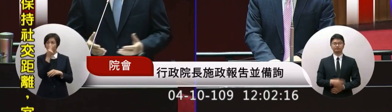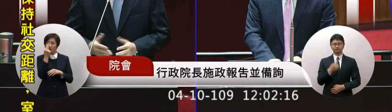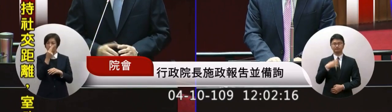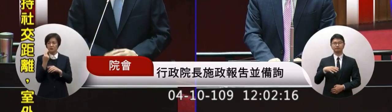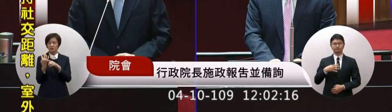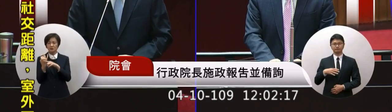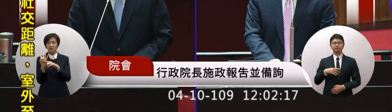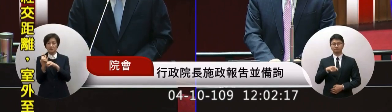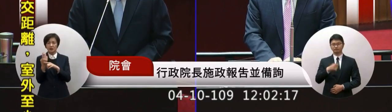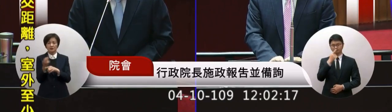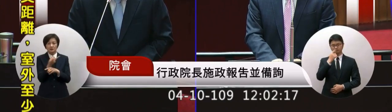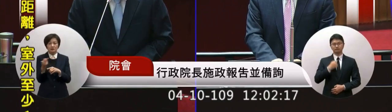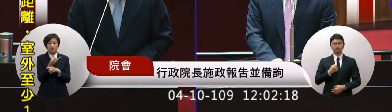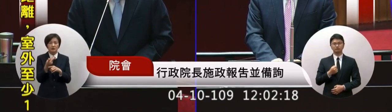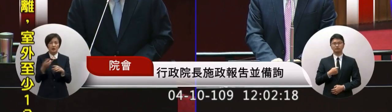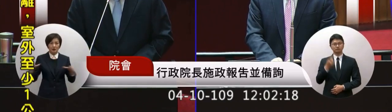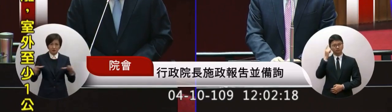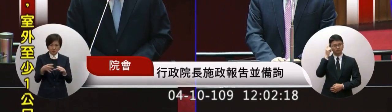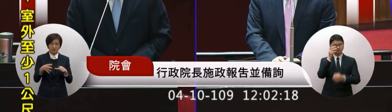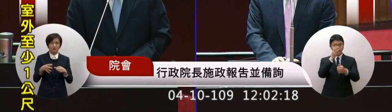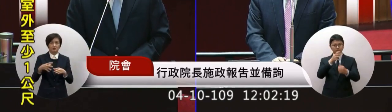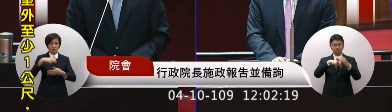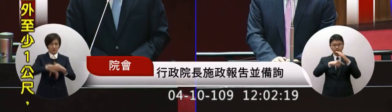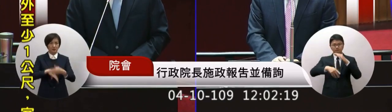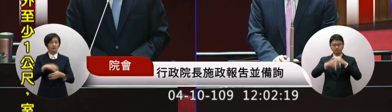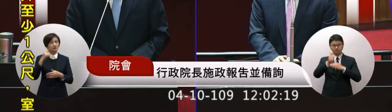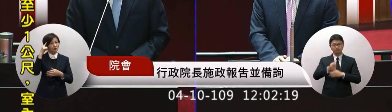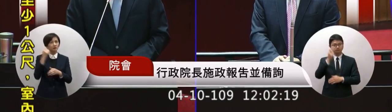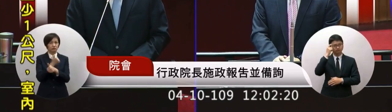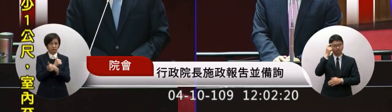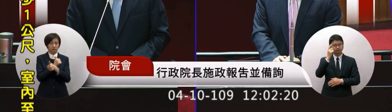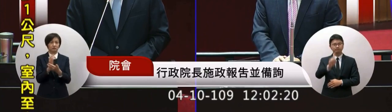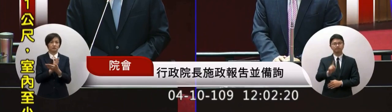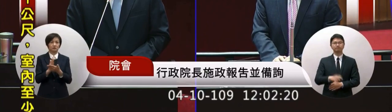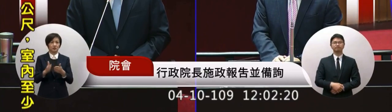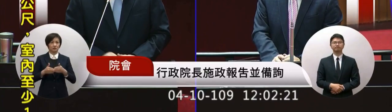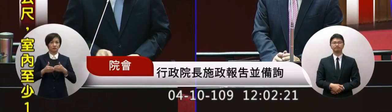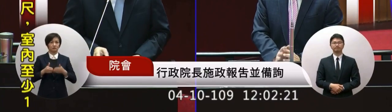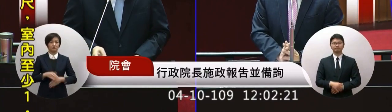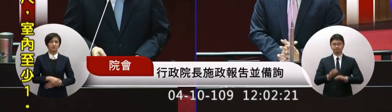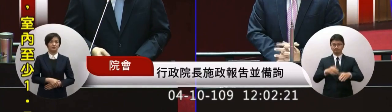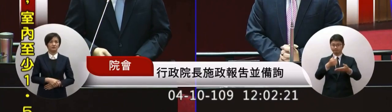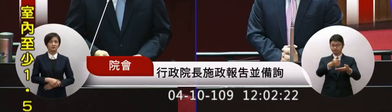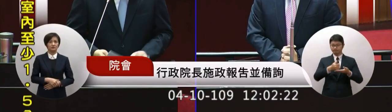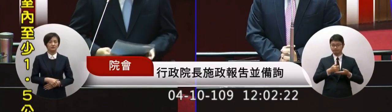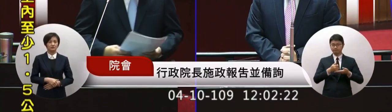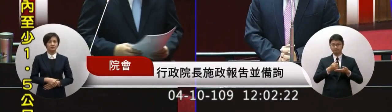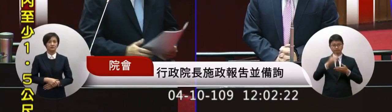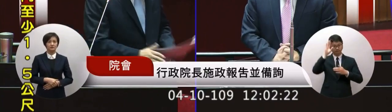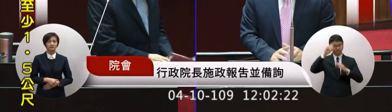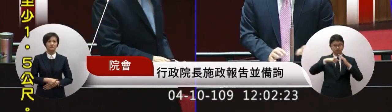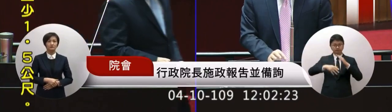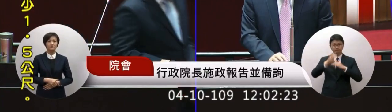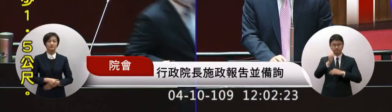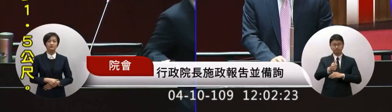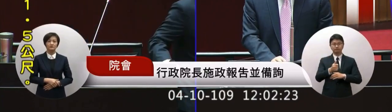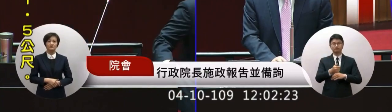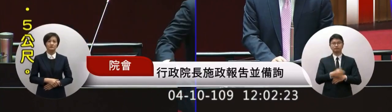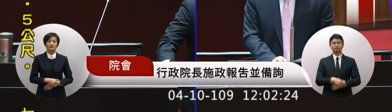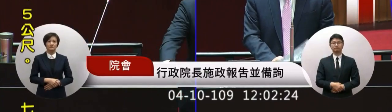道这 一 个 定 我 来 懂。 评估的。 我想请教一下院长的态度哈。请教一下，请苏院长。